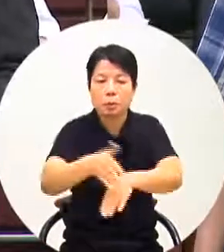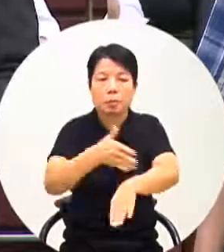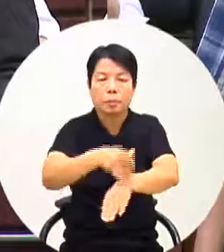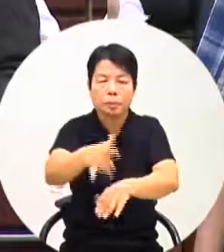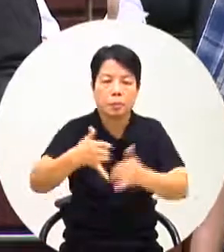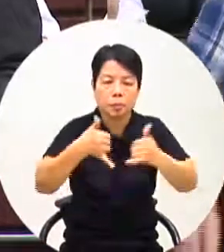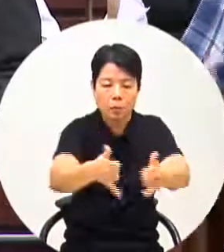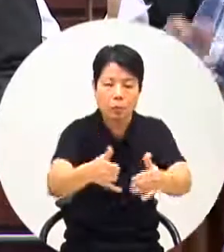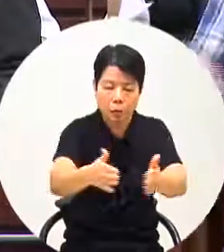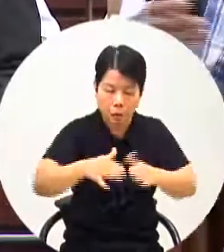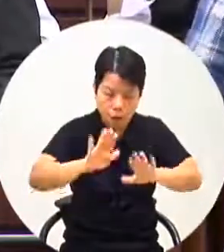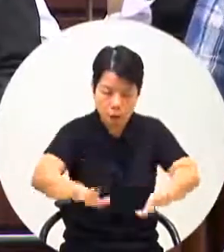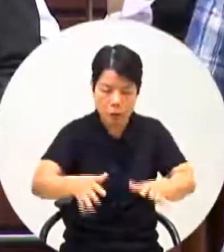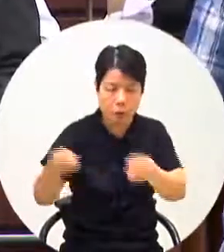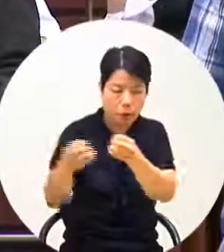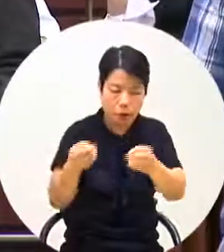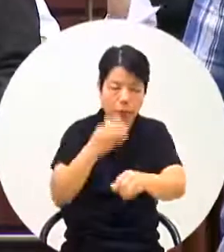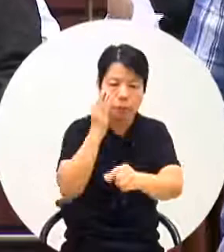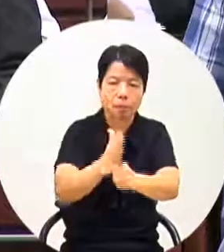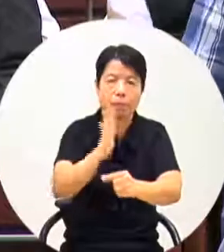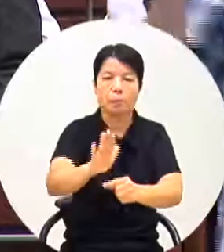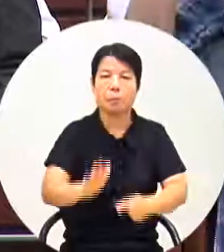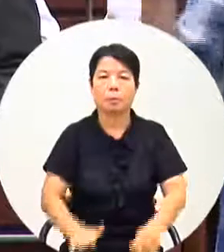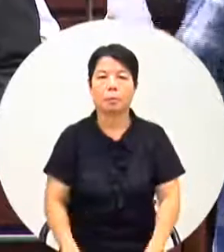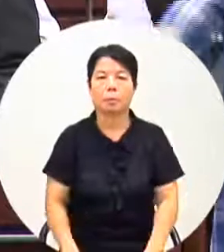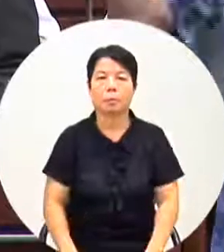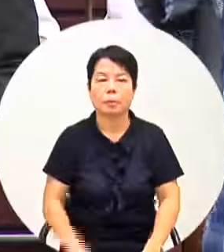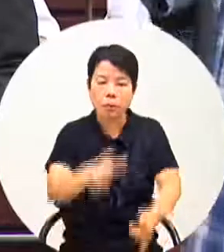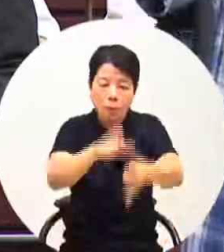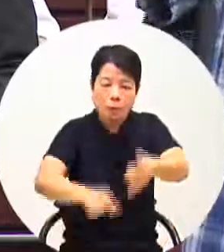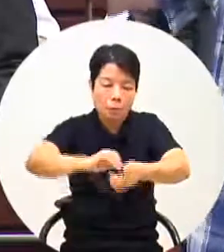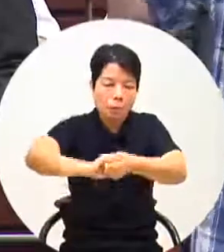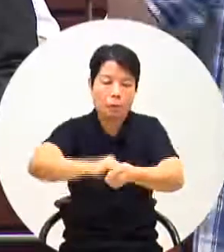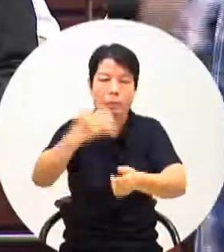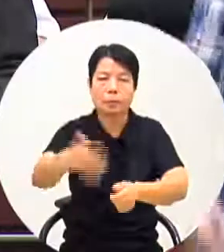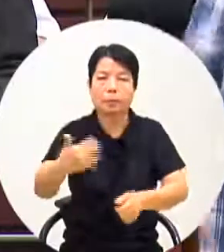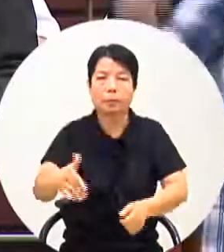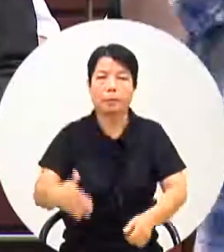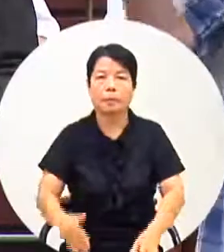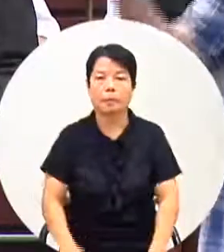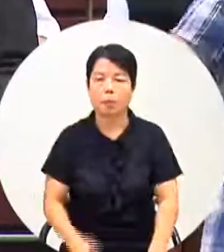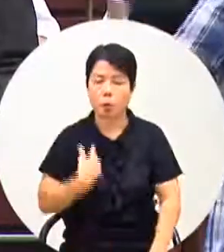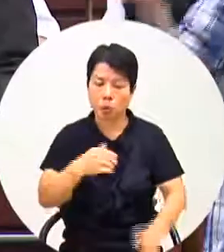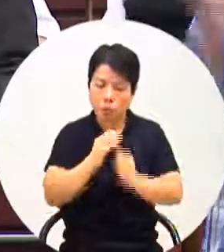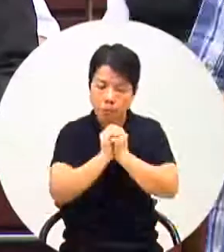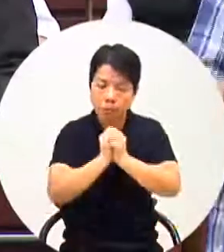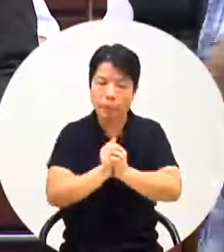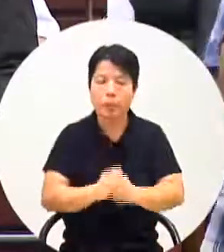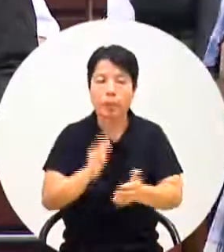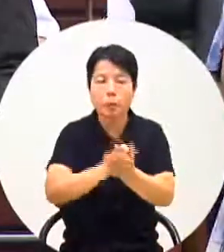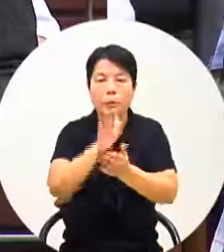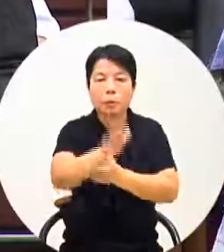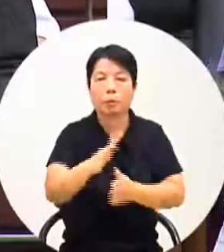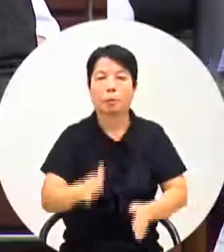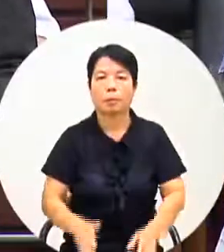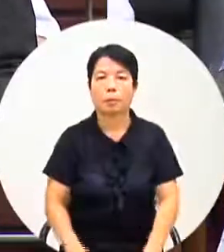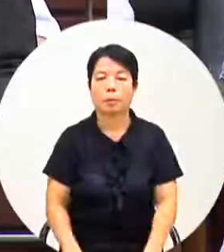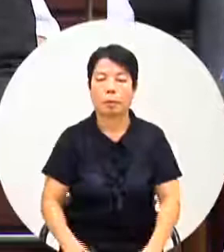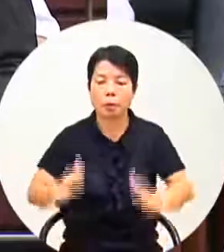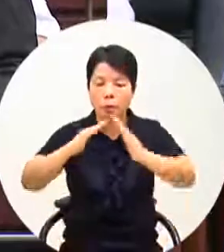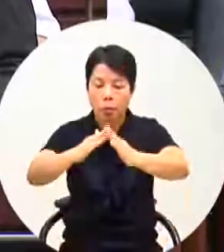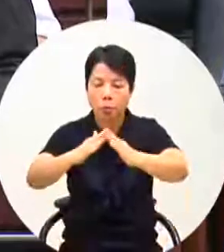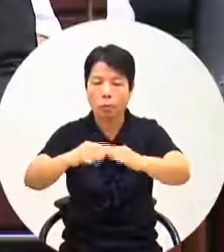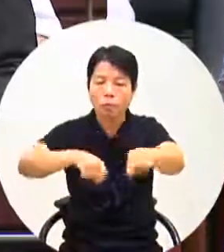等你讨论啦。 我还没进案， 啊，无定案。 我这实际上，主委，我就拜托，我就讲过未来的，我讲的都市计